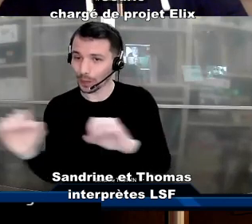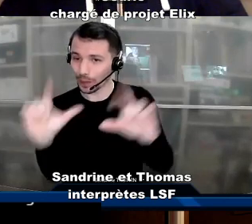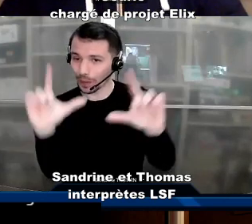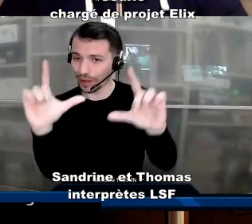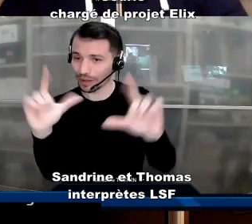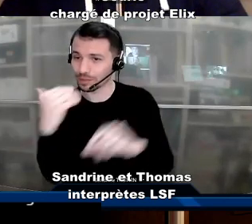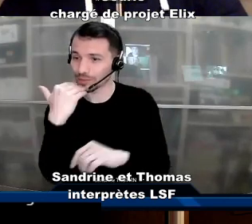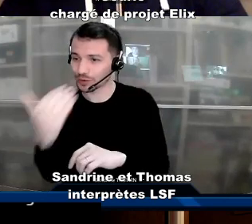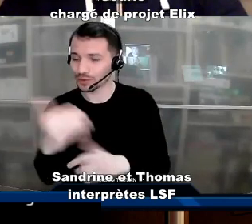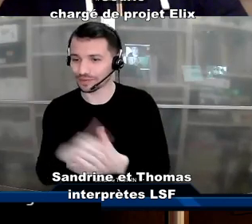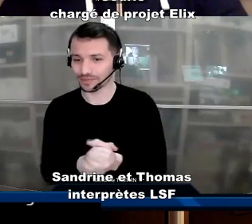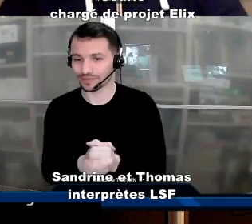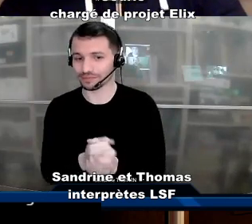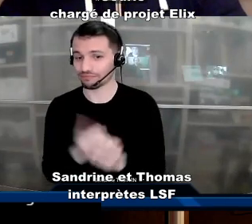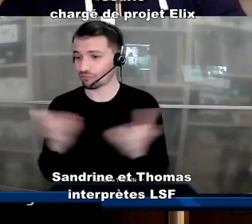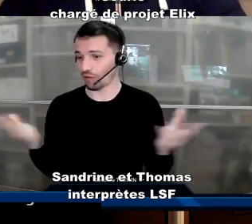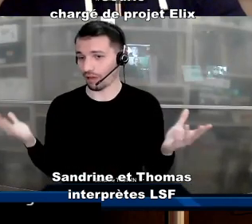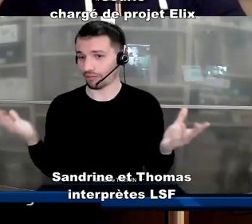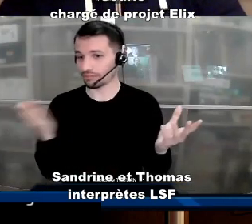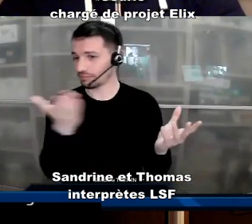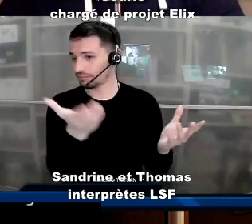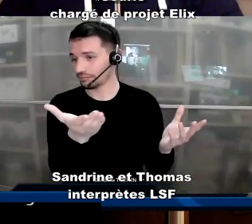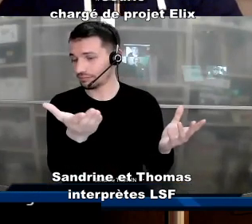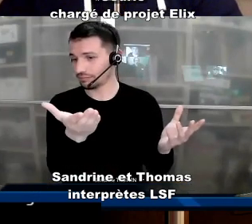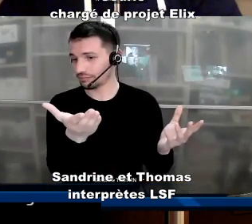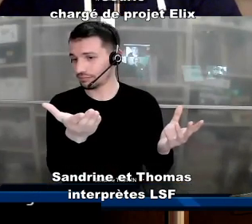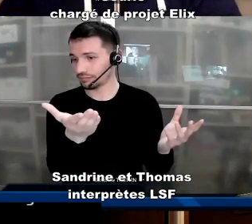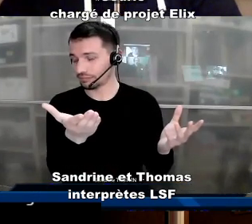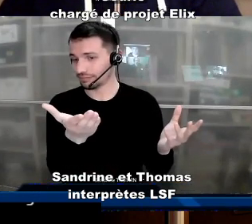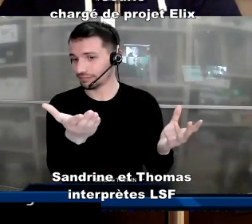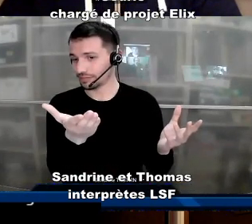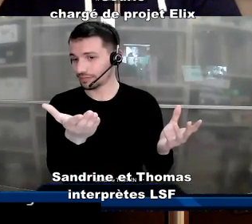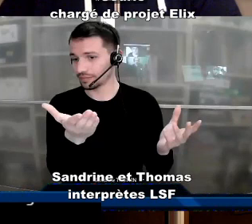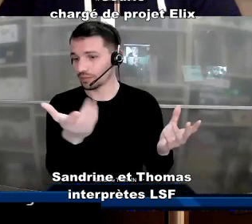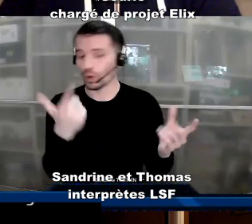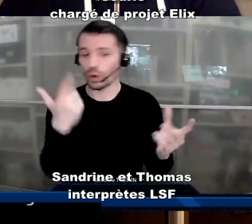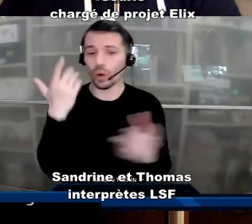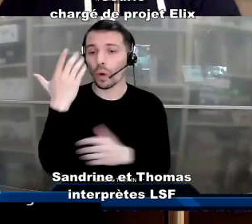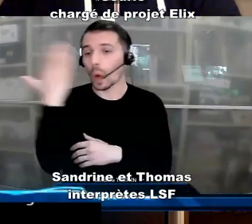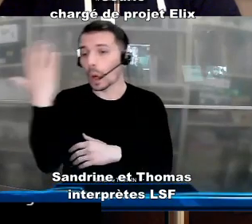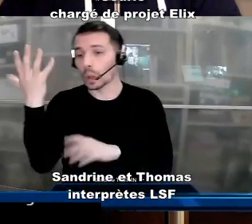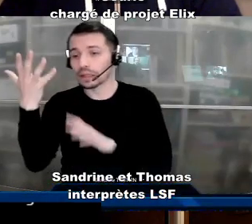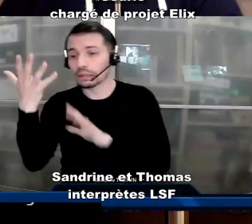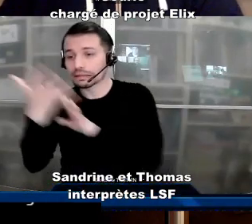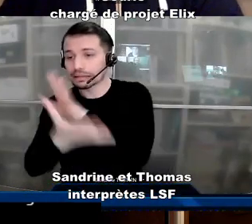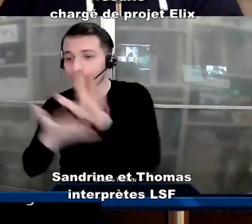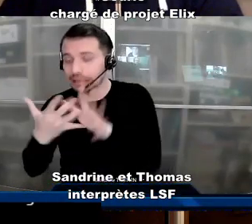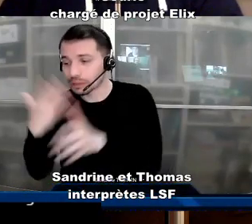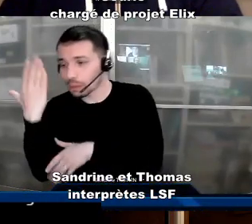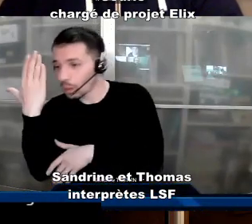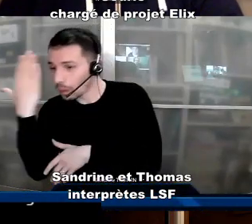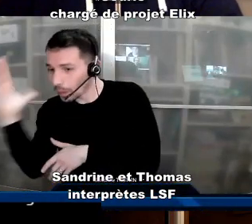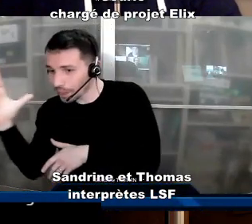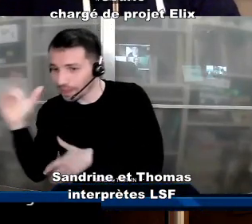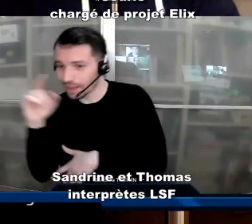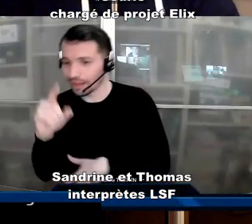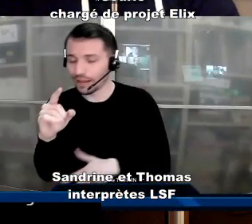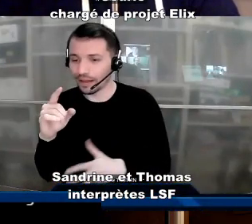Bonjour. Tout simplement. Et voir les autres signes. Donc après, il y a peut-être d'autres signes.